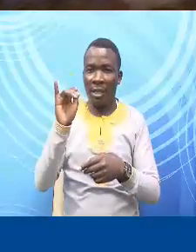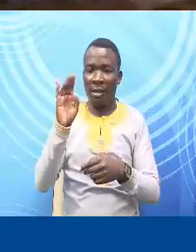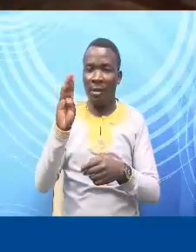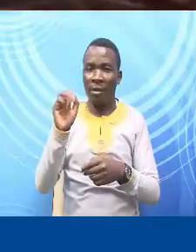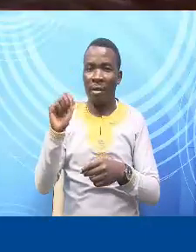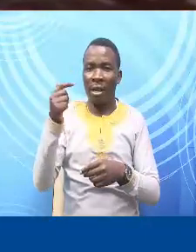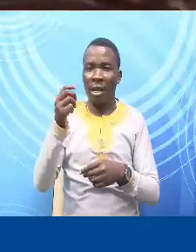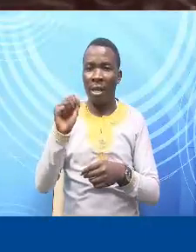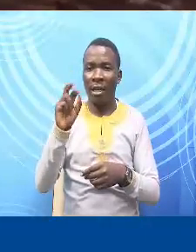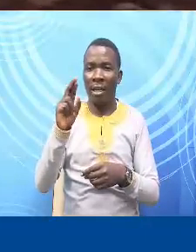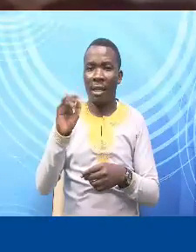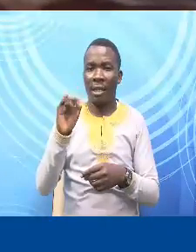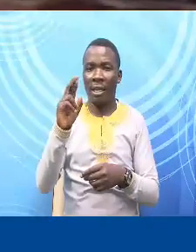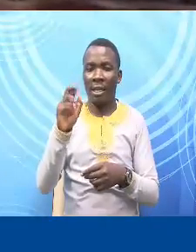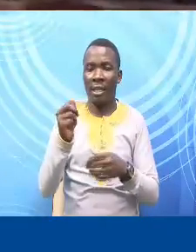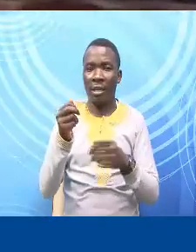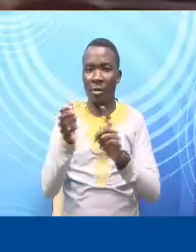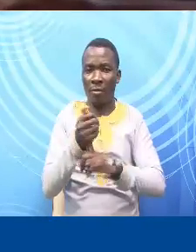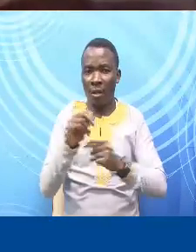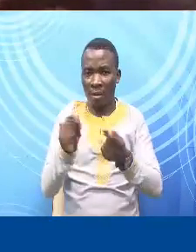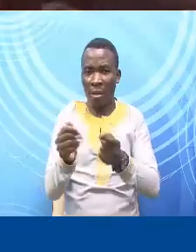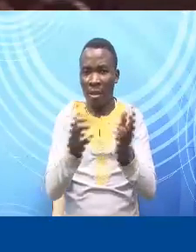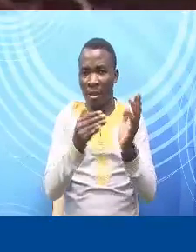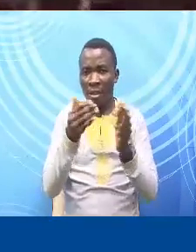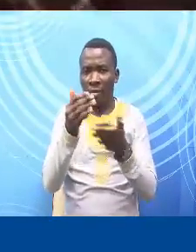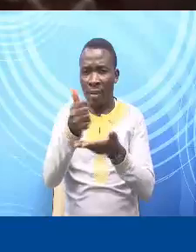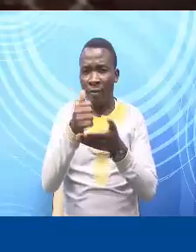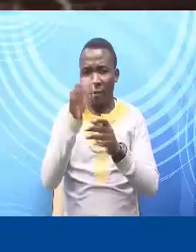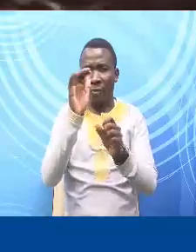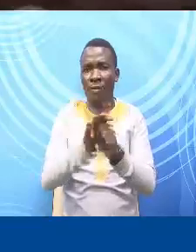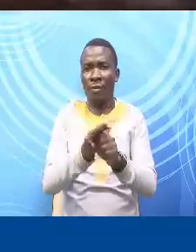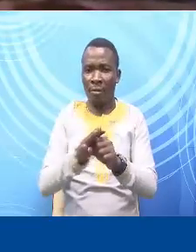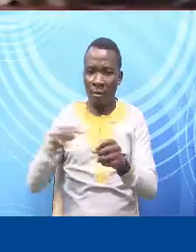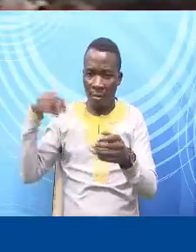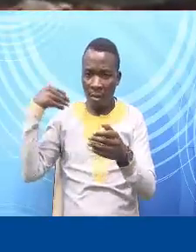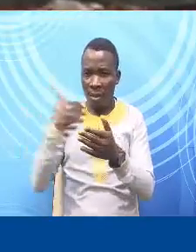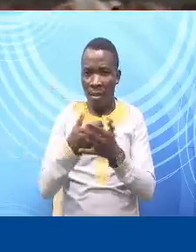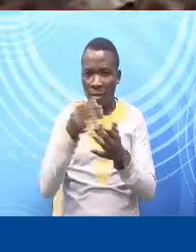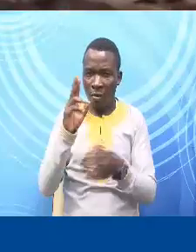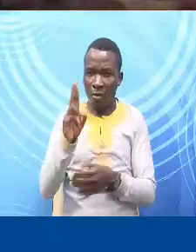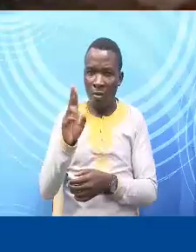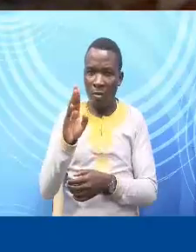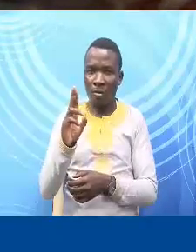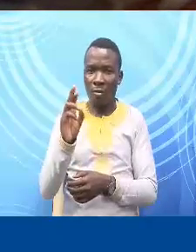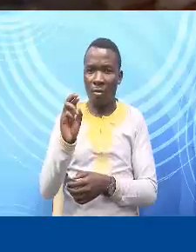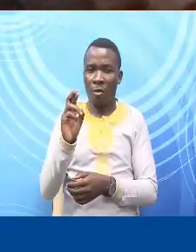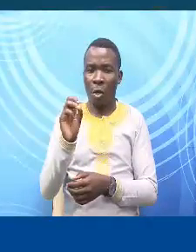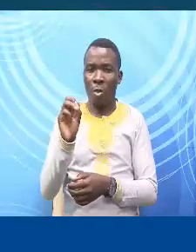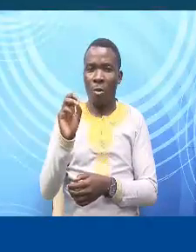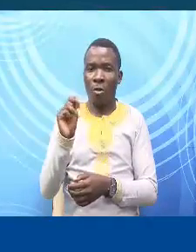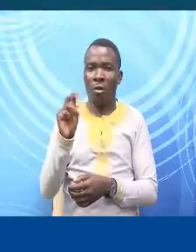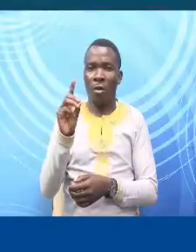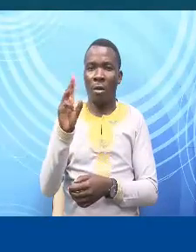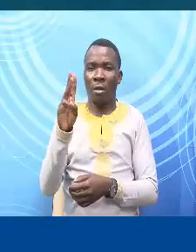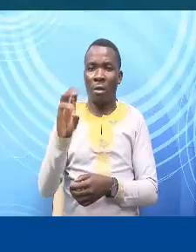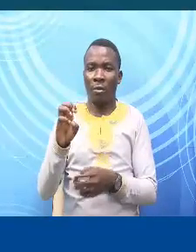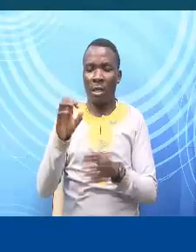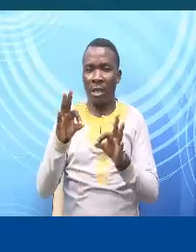cyaradufashije cyane cyaradufashije rwose kugeza ubu ngubu uburondwe ni ikintu kigenda gicika muri aka